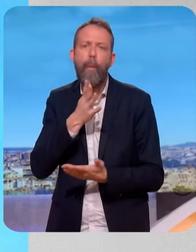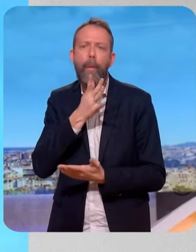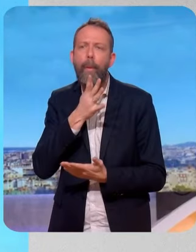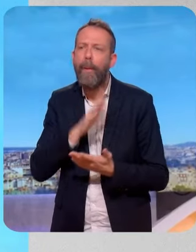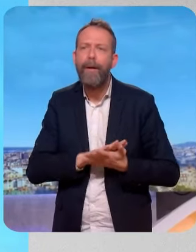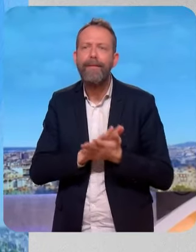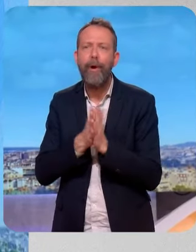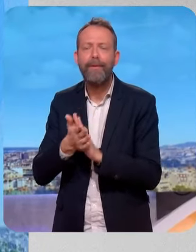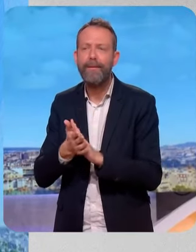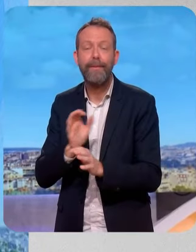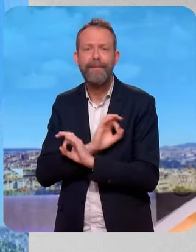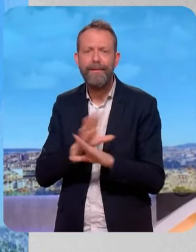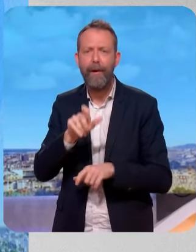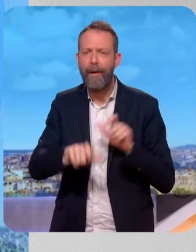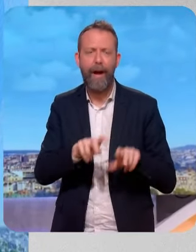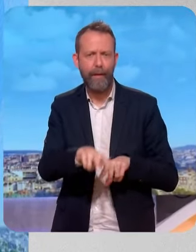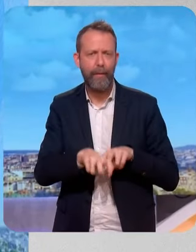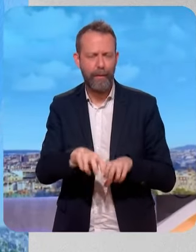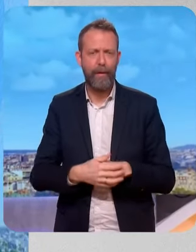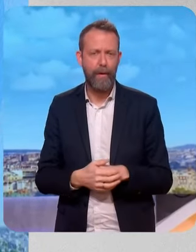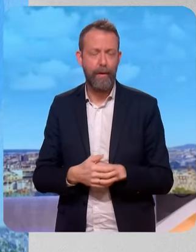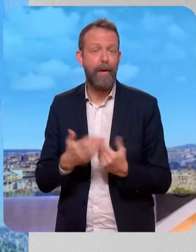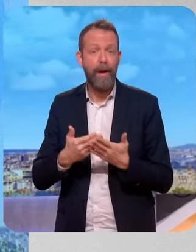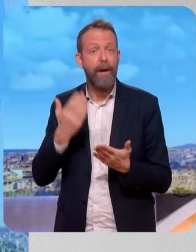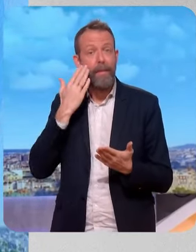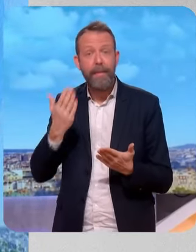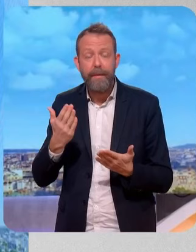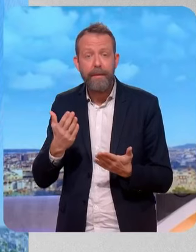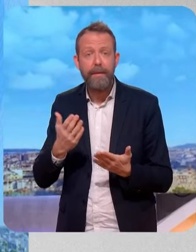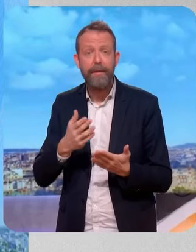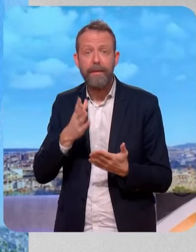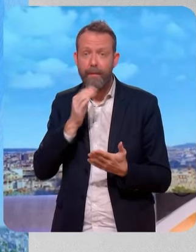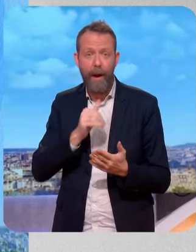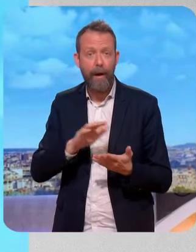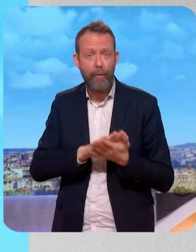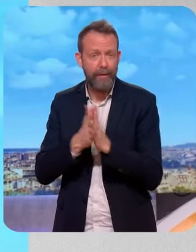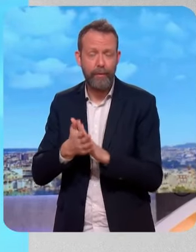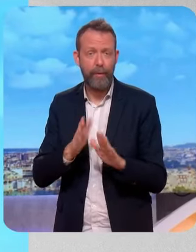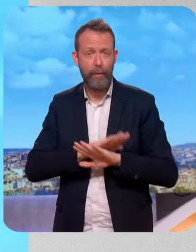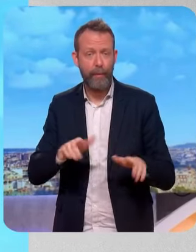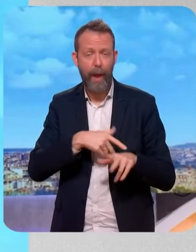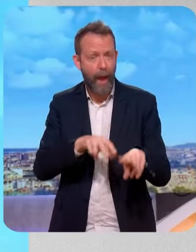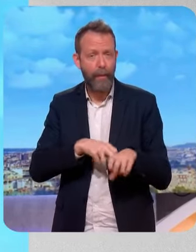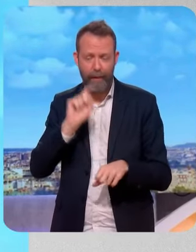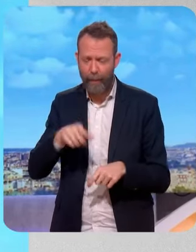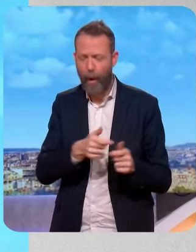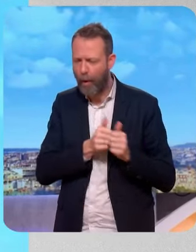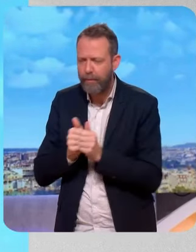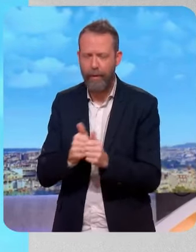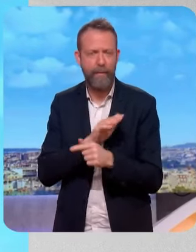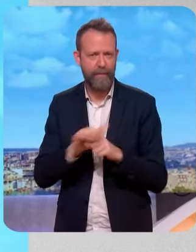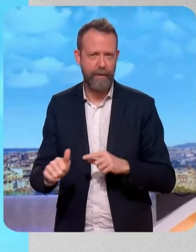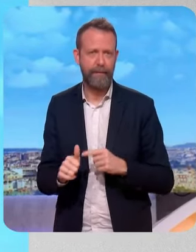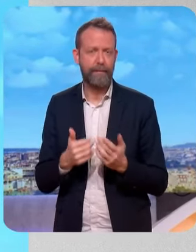transition sur les territoires sans les agriculteurs. Et il n'y aura plus d'agriculture si on ne fait pas cette transition. Donc c'est un travail qu'il faut qu'on fasse ensemble et qu'il